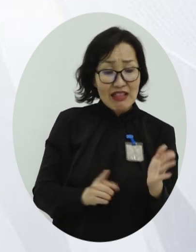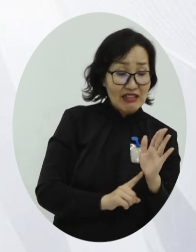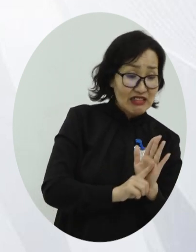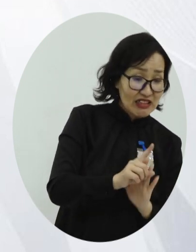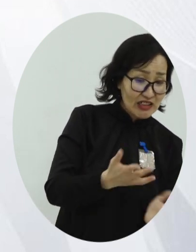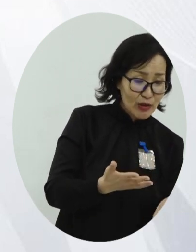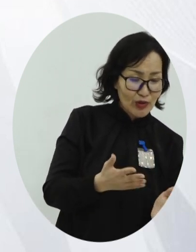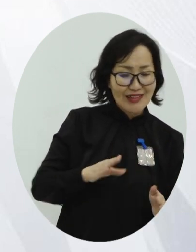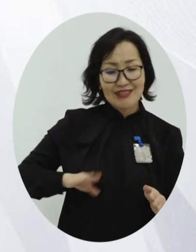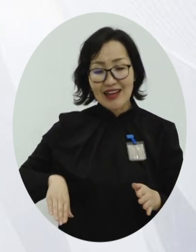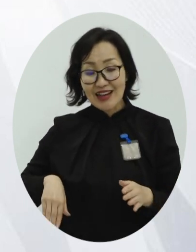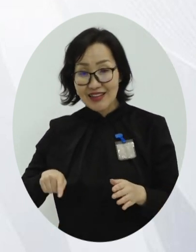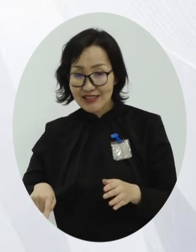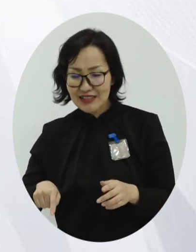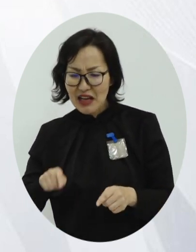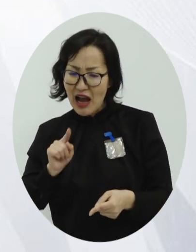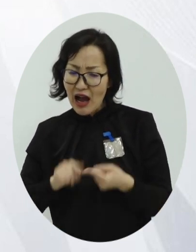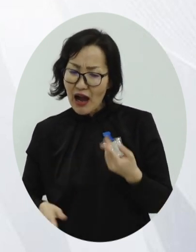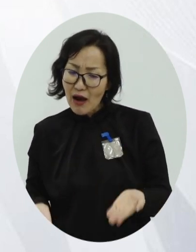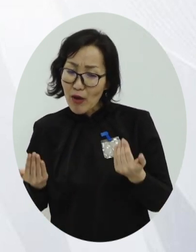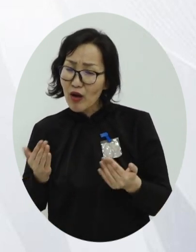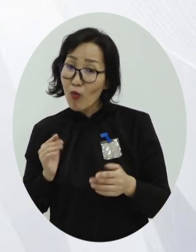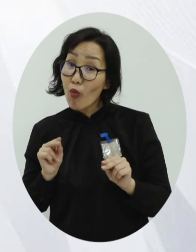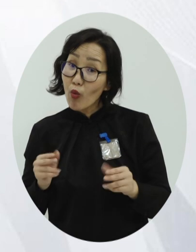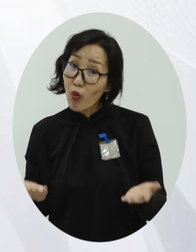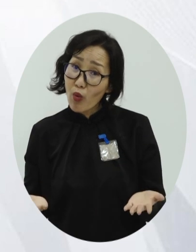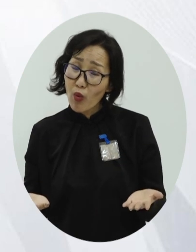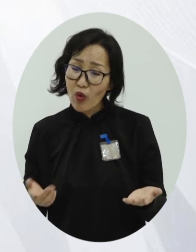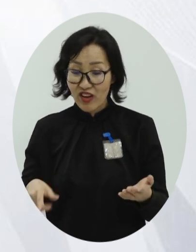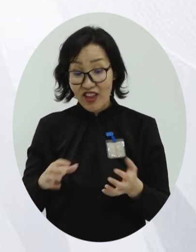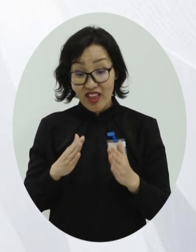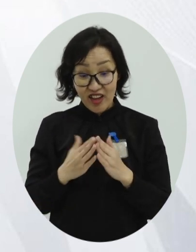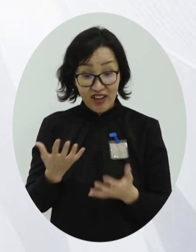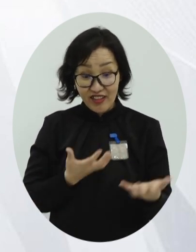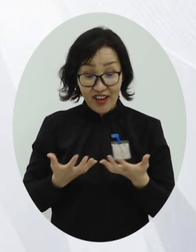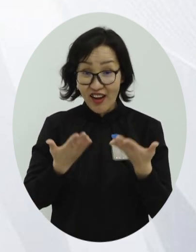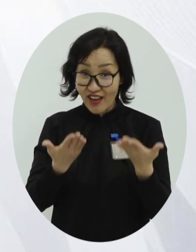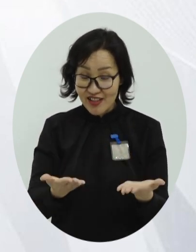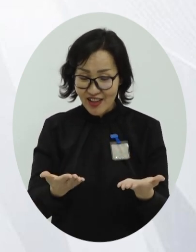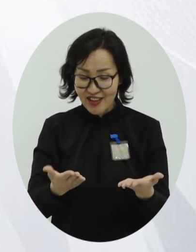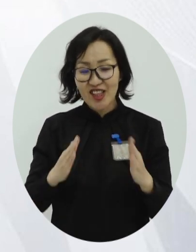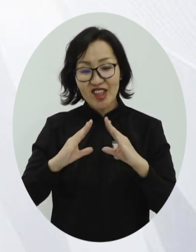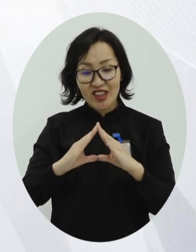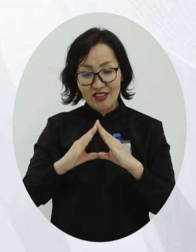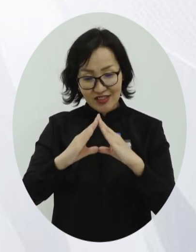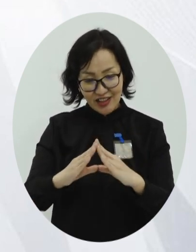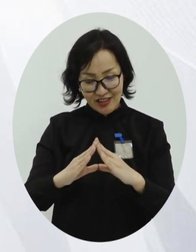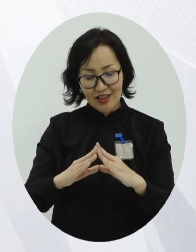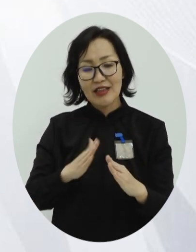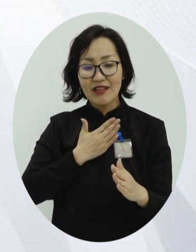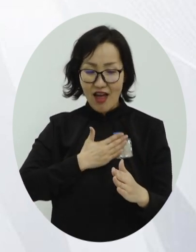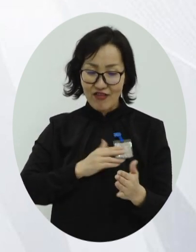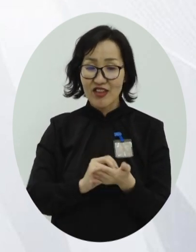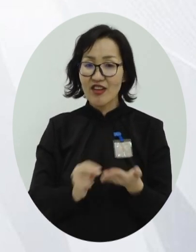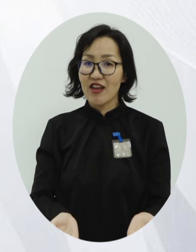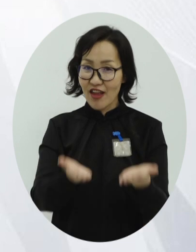Альнаас нь эхэлвэл дараагийнх нь илүү хялбар байх бол. Гэрийнхэнтэйгээ ярилцаад гэрийн даалгавраа